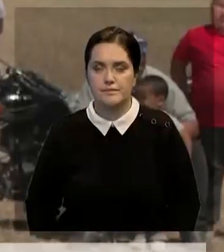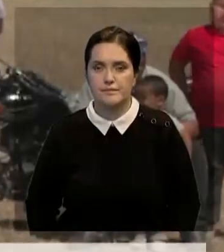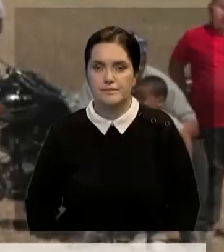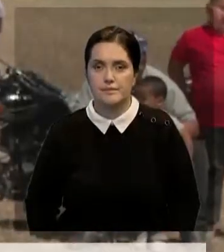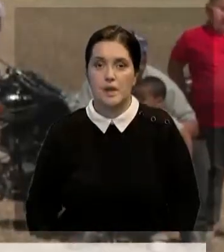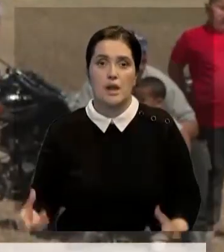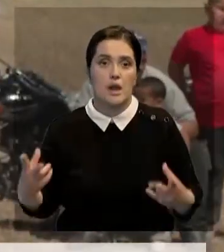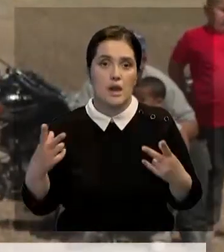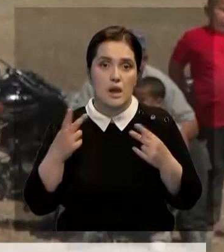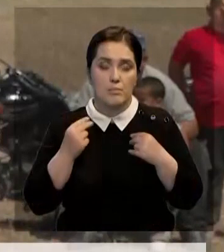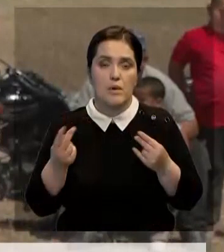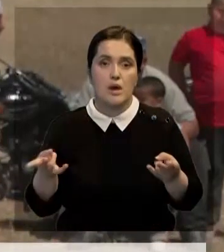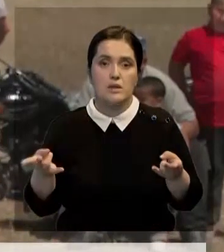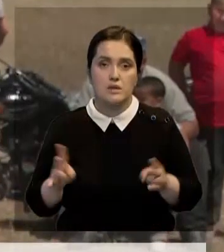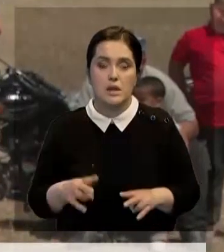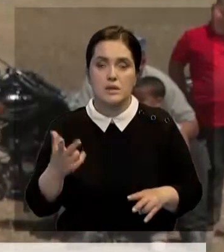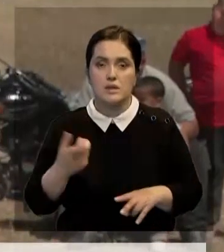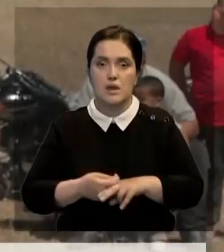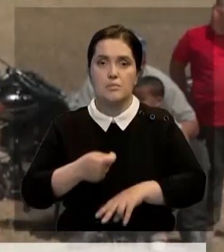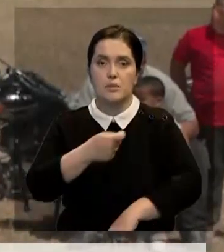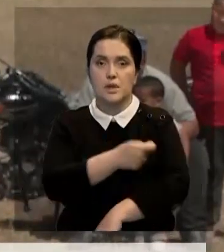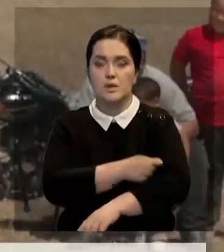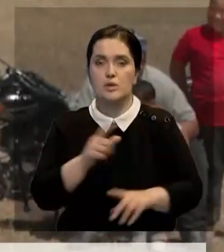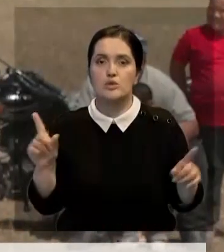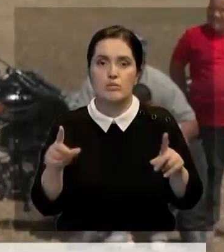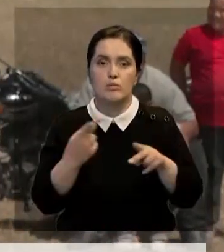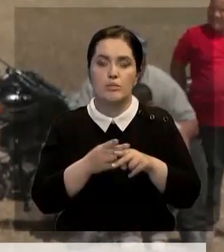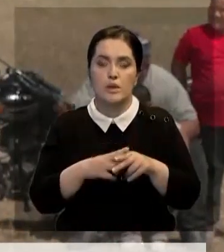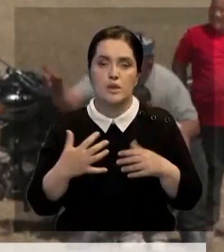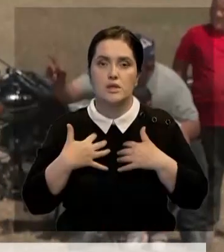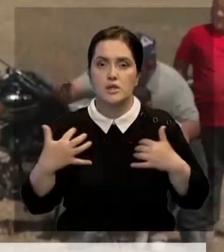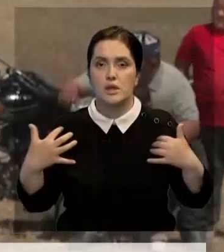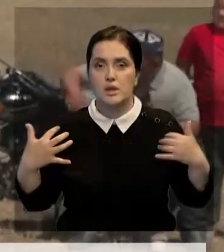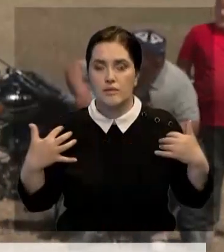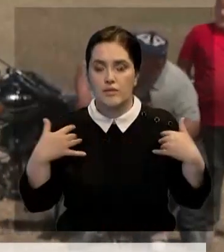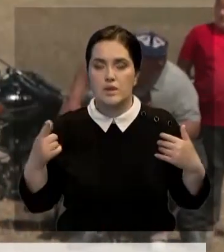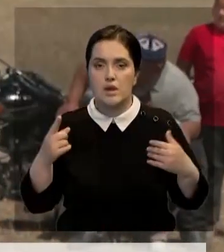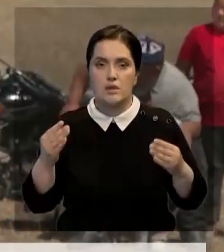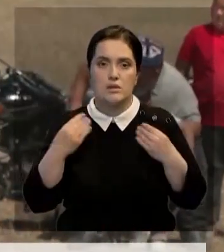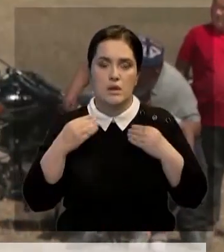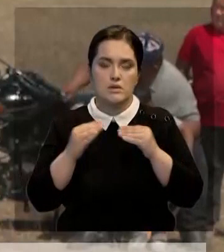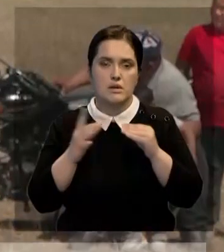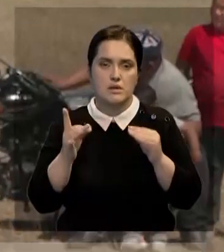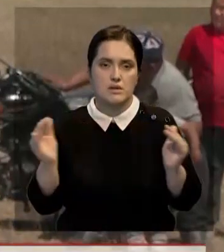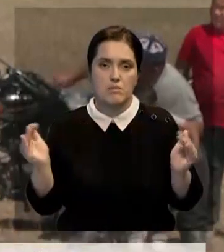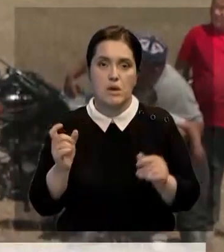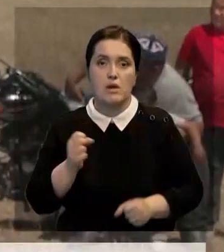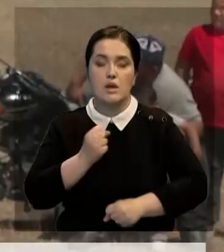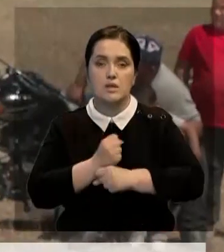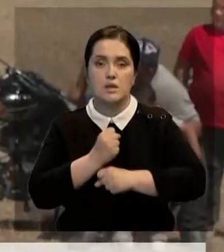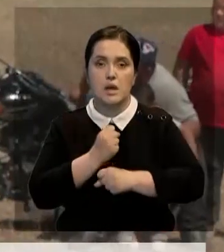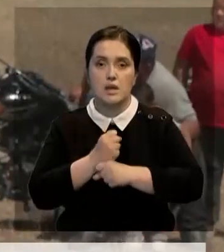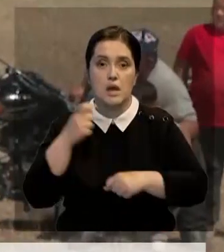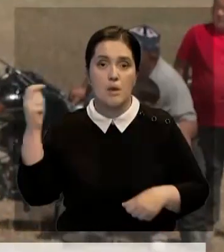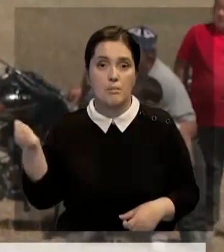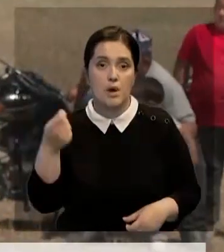Полеводы нам обещали, что оставят участок в 300 метров для того, чтобы перегнать скот, но выделили в 10 раз меньше. И как нам здесь это сделать? Пастух и